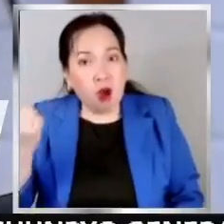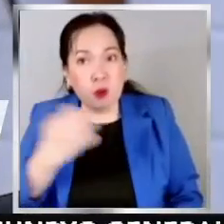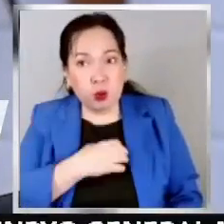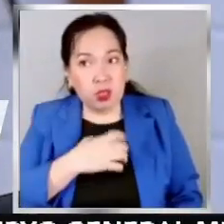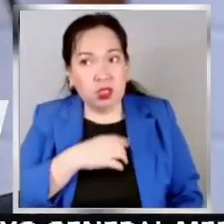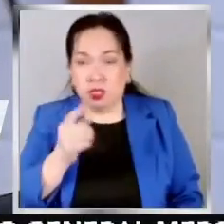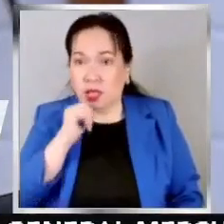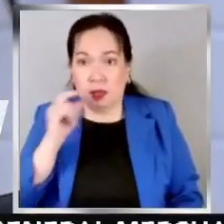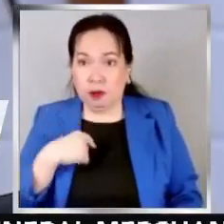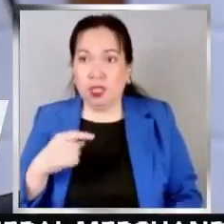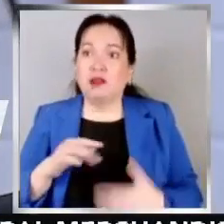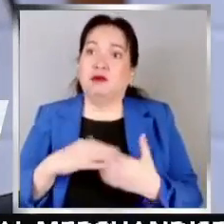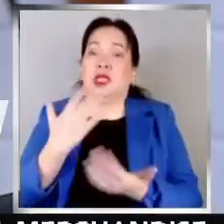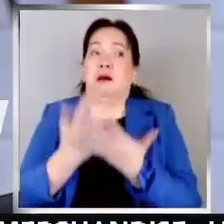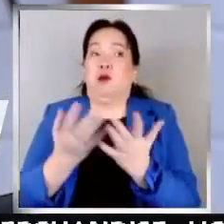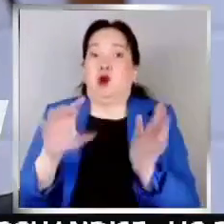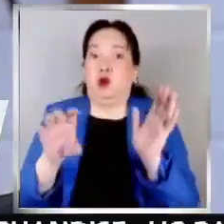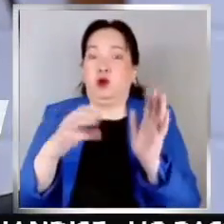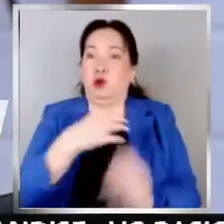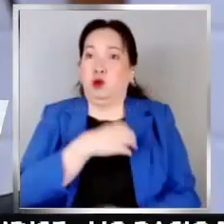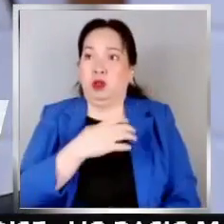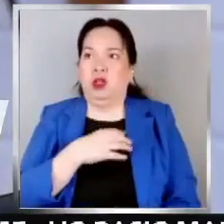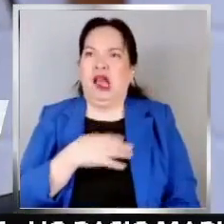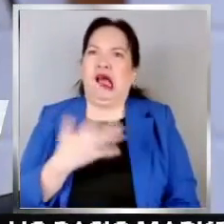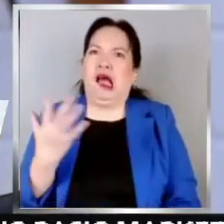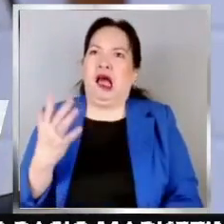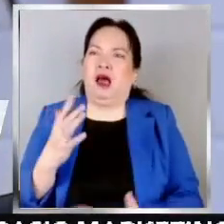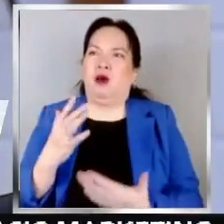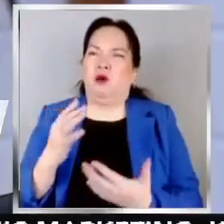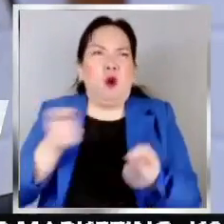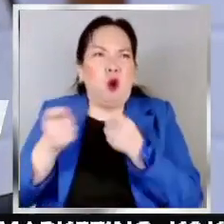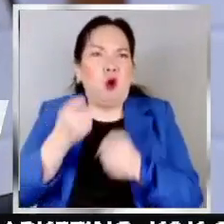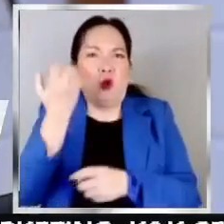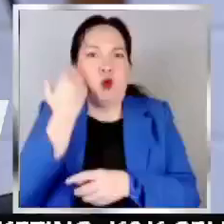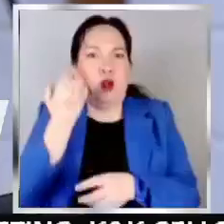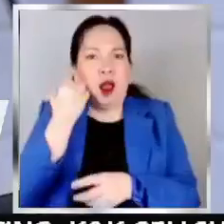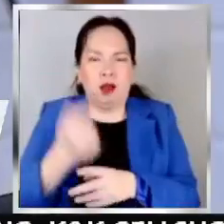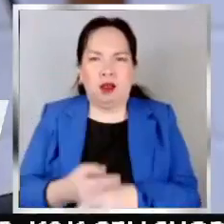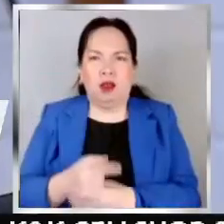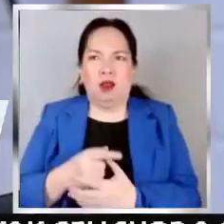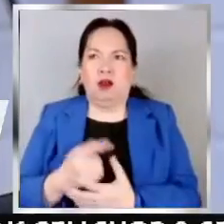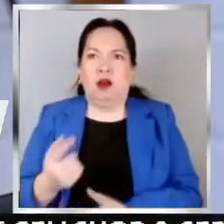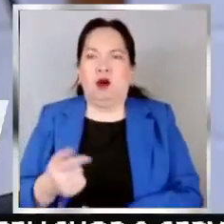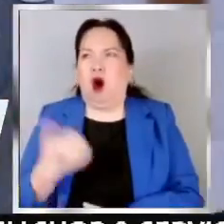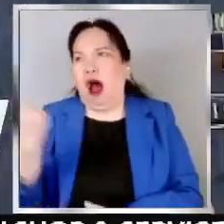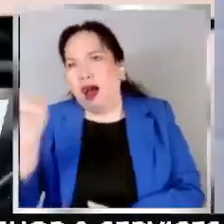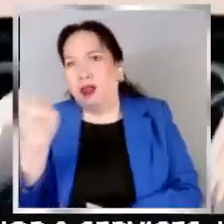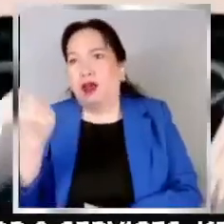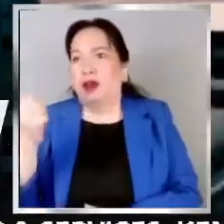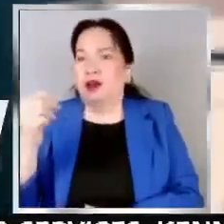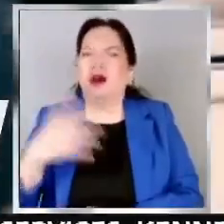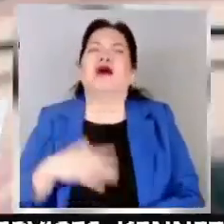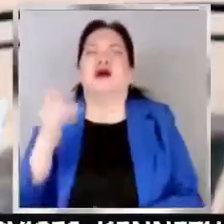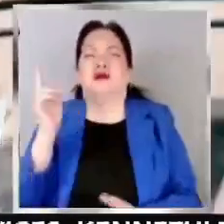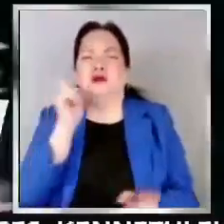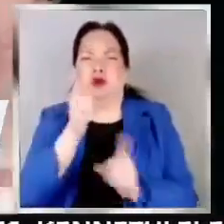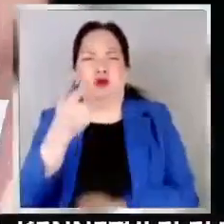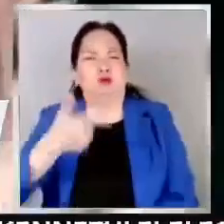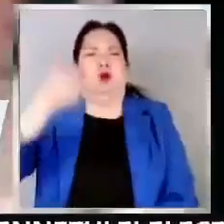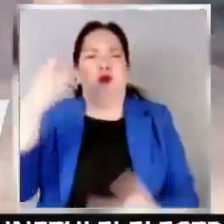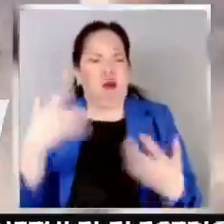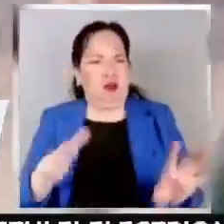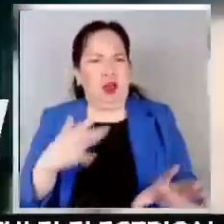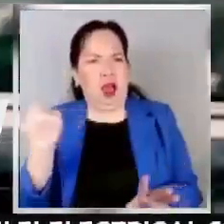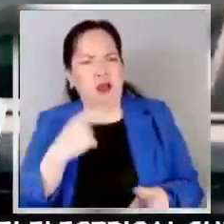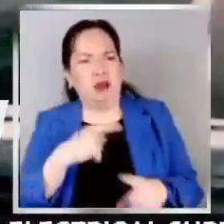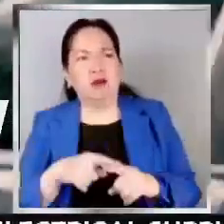happy yung police o may mga iba pang hindi, sir, police, nabaril sila. Kinasuhan na ni Conmigo ng